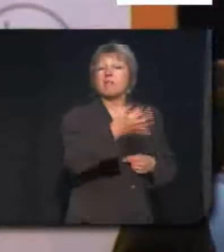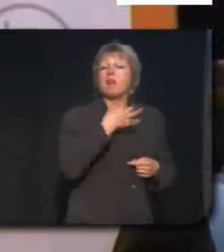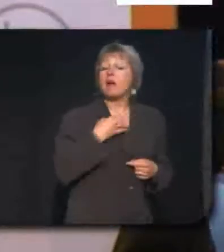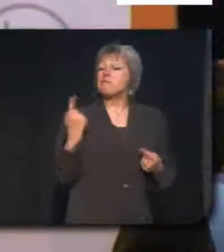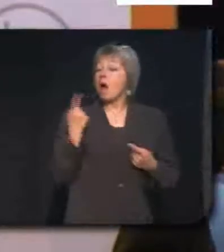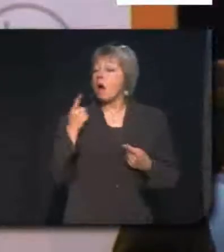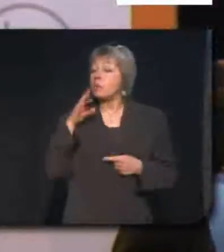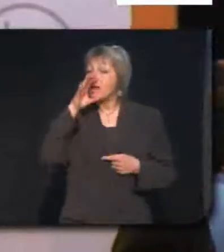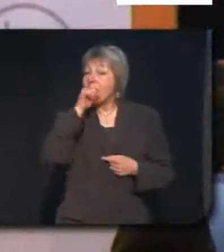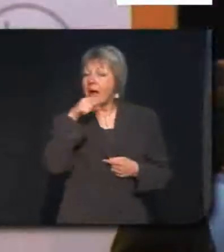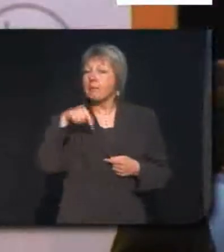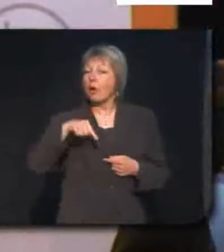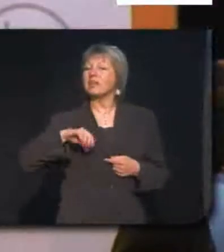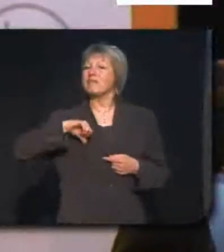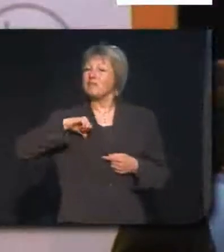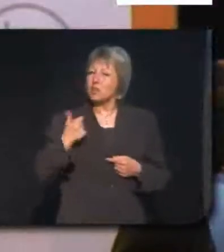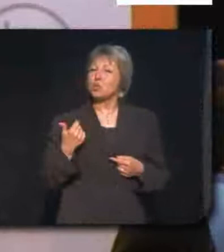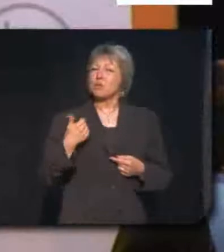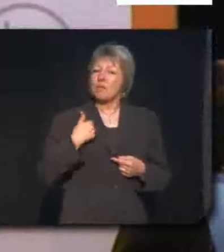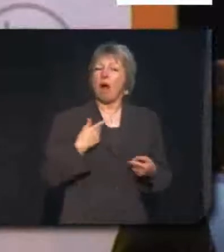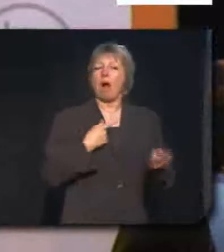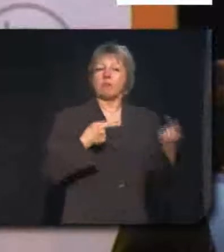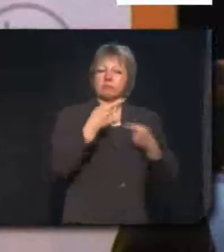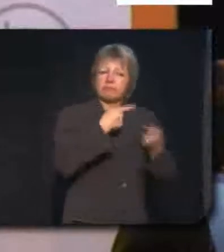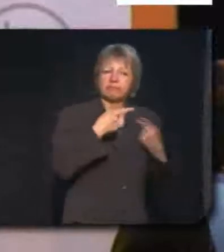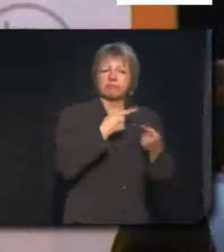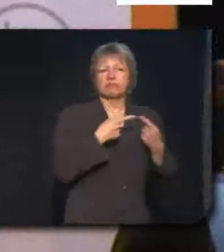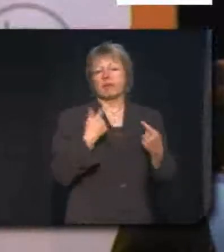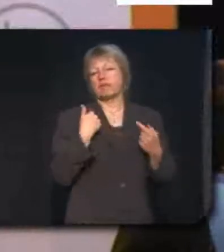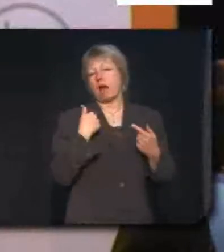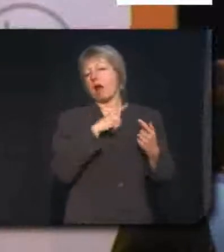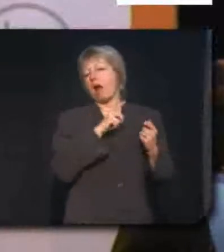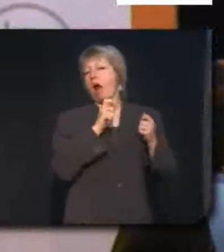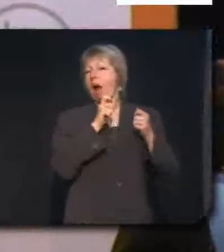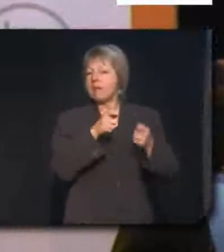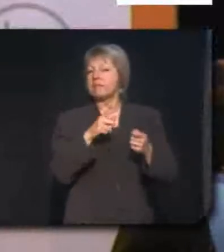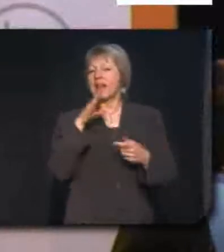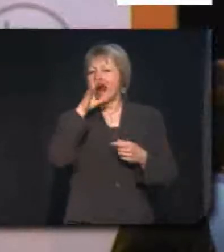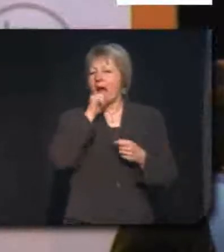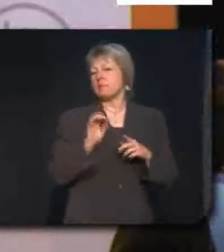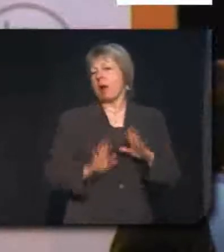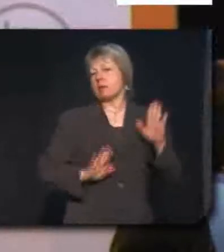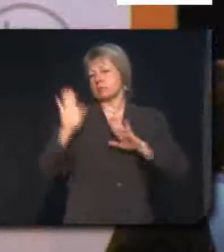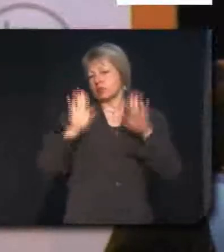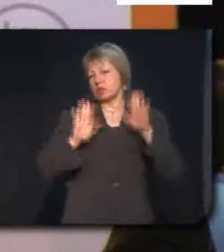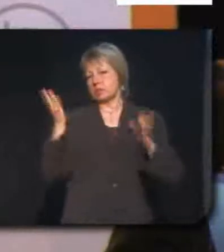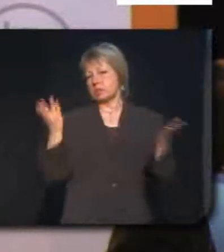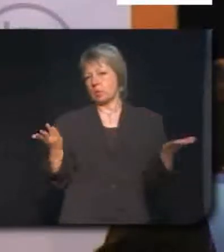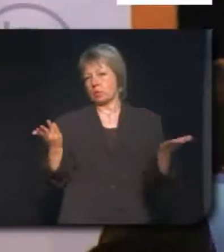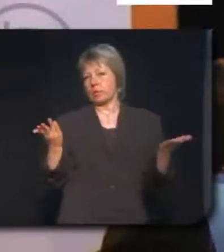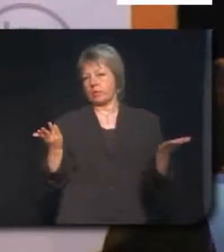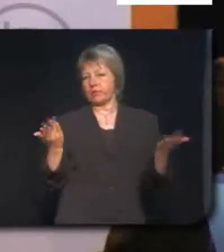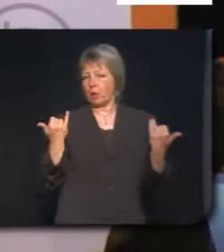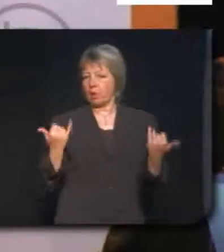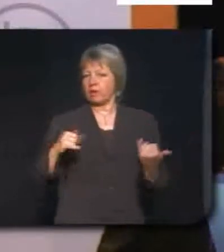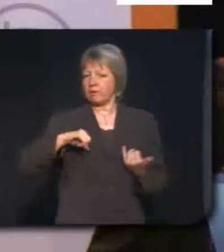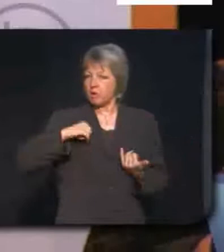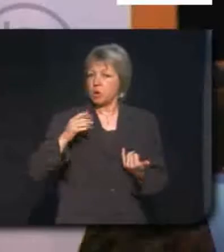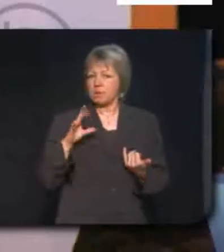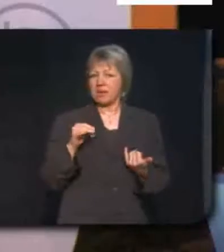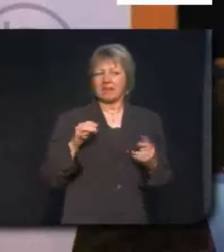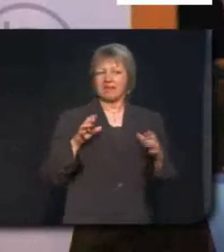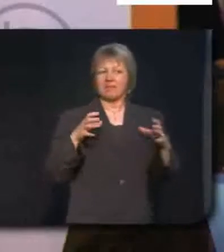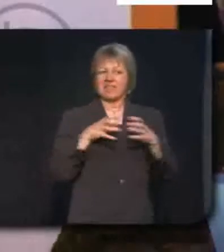zu jedem SMV Antrag eine Antrag auf geheime Abstimmung gestellt werden wird um das haben wir heute früh mit der